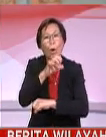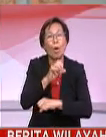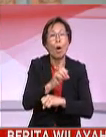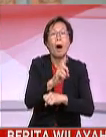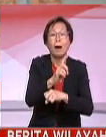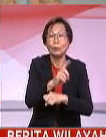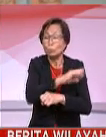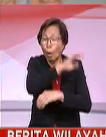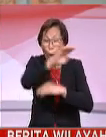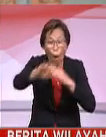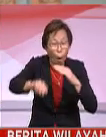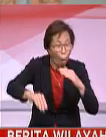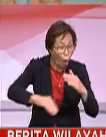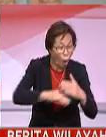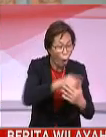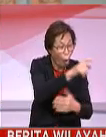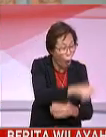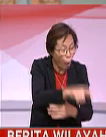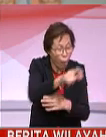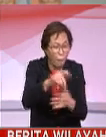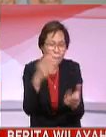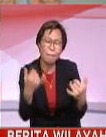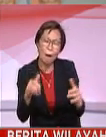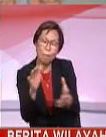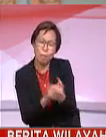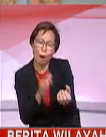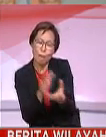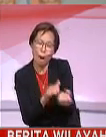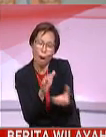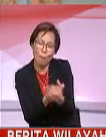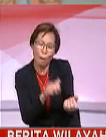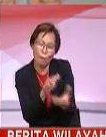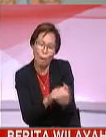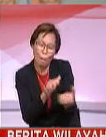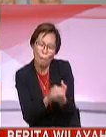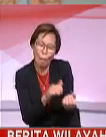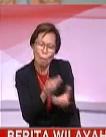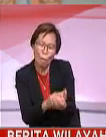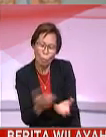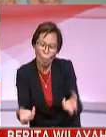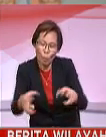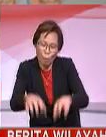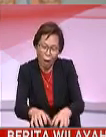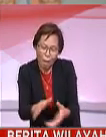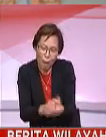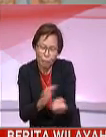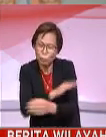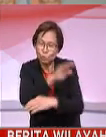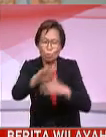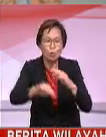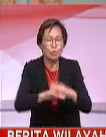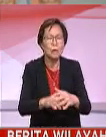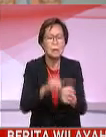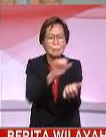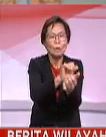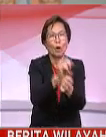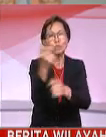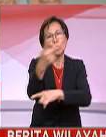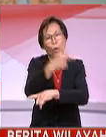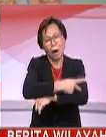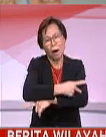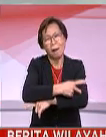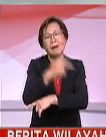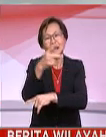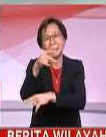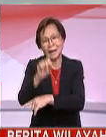Dadu, kesemua suspek sedang bermain judi pakau dan belangkas. Kesemua yang terlibat direman selama 2 hari dan